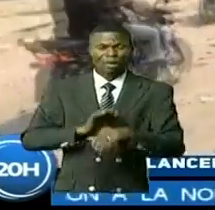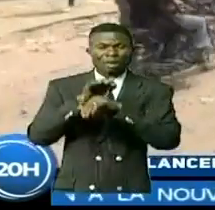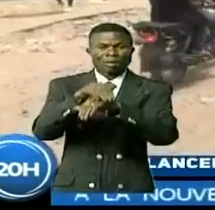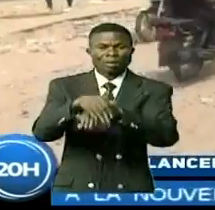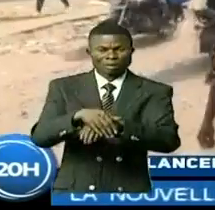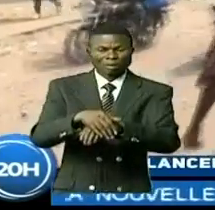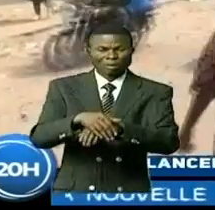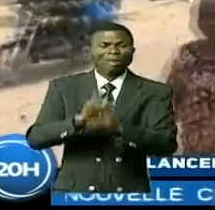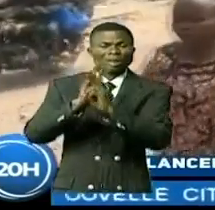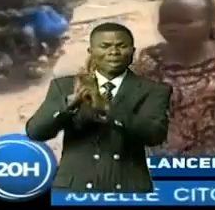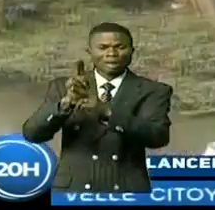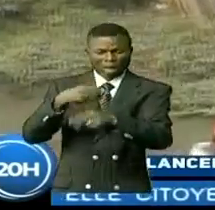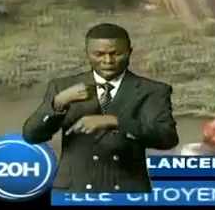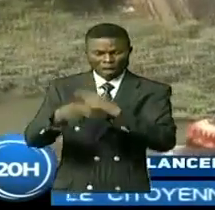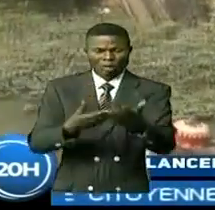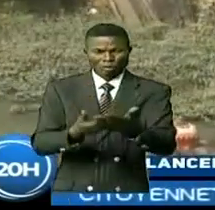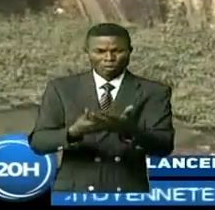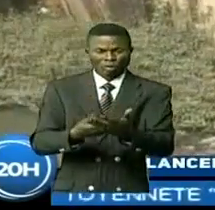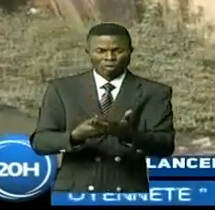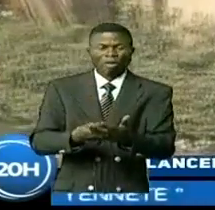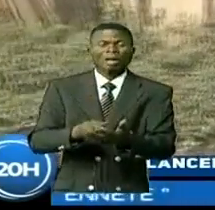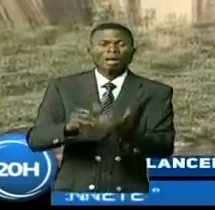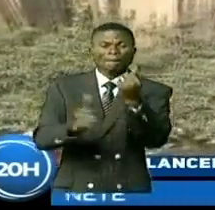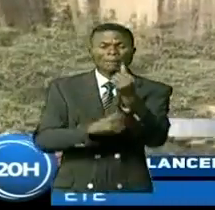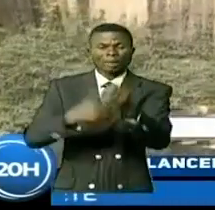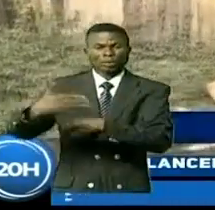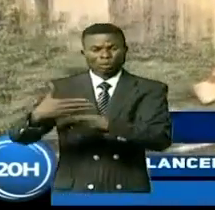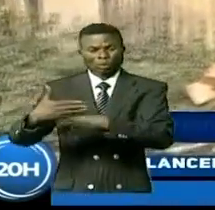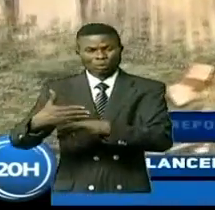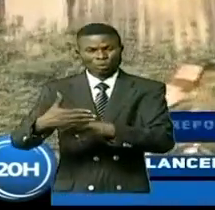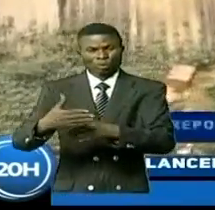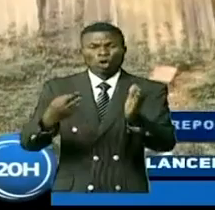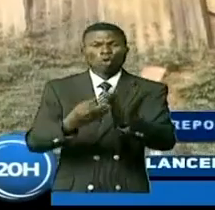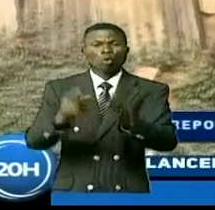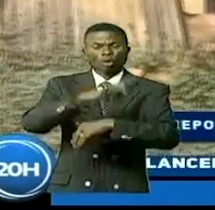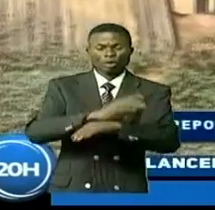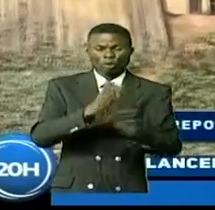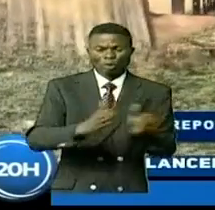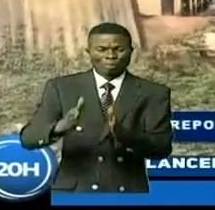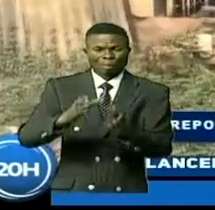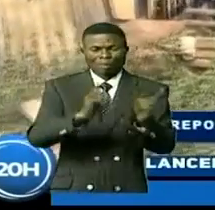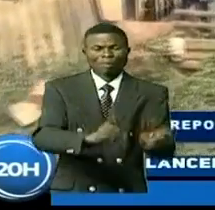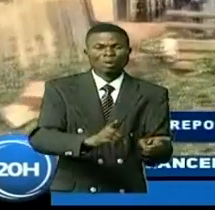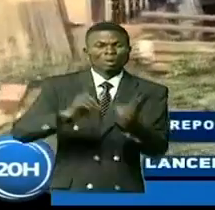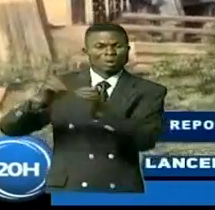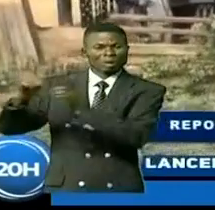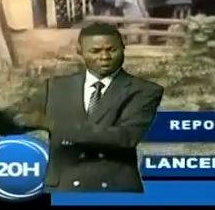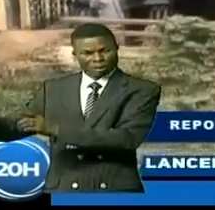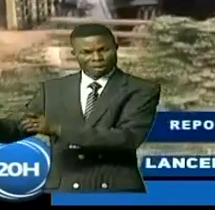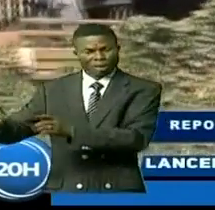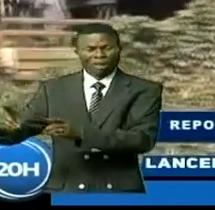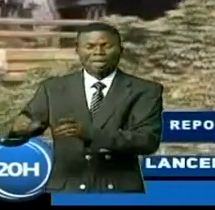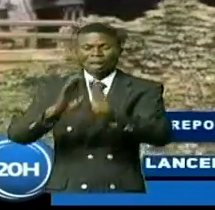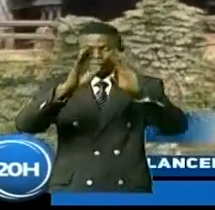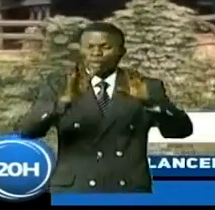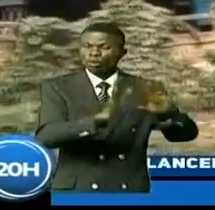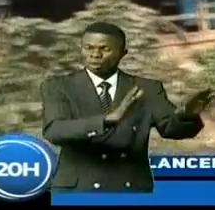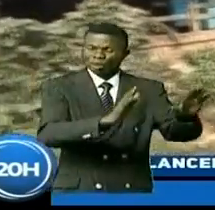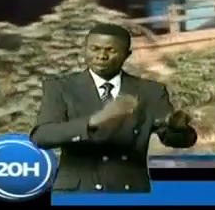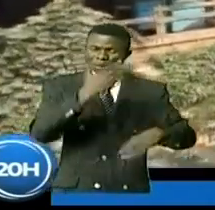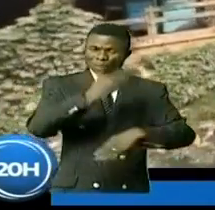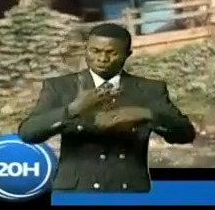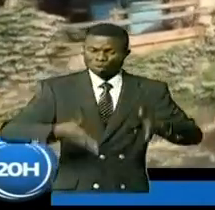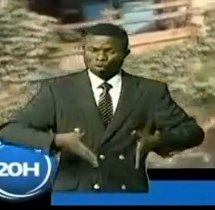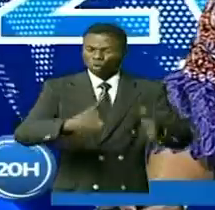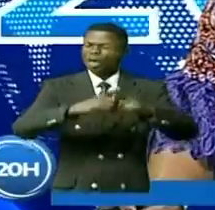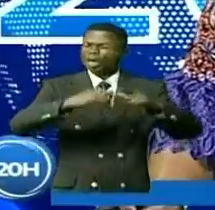compte à rebours a commencé et les riverains n'ont que 8 jours pour se préparer à la démolition afin de réfectionner cette infrastructure